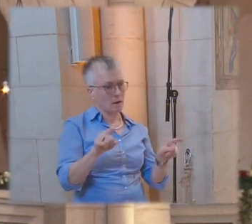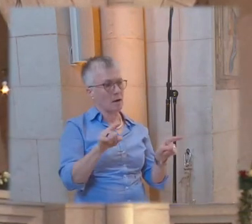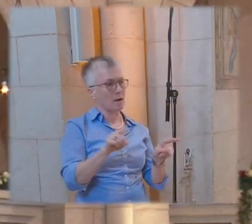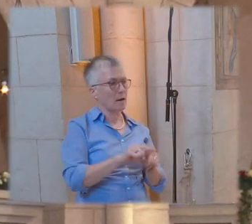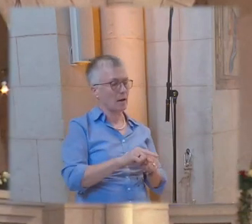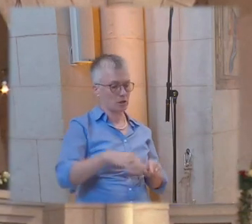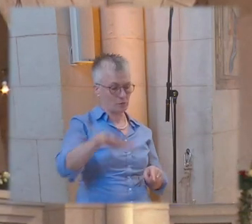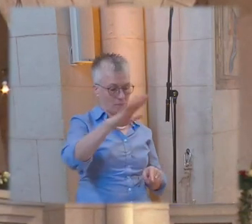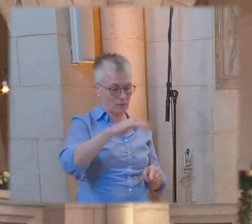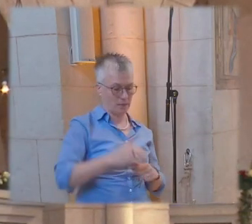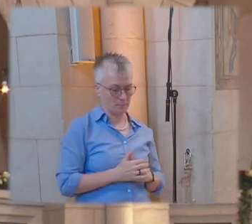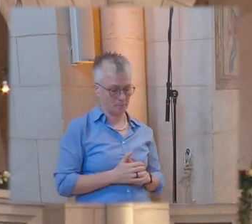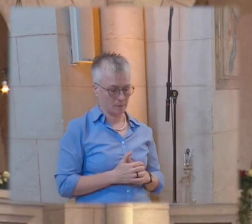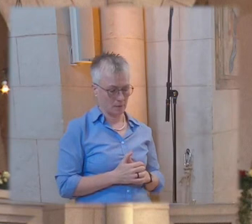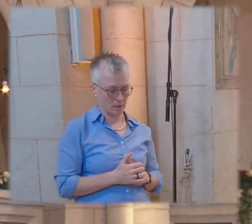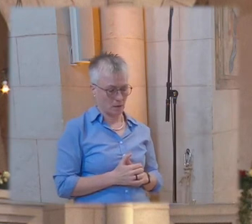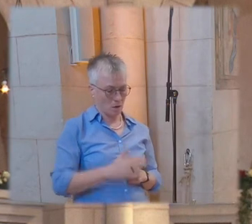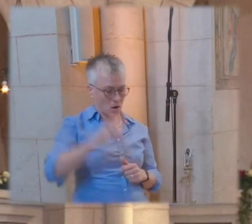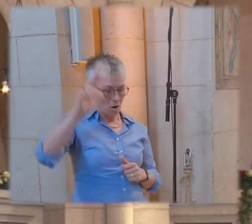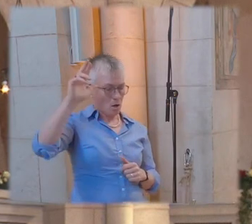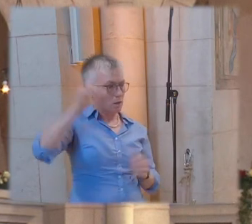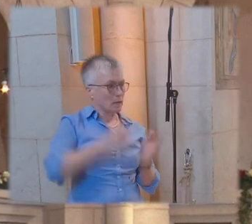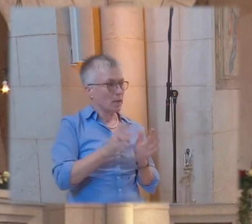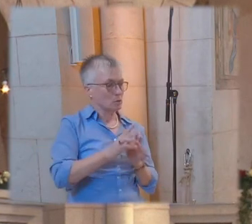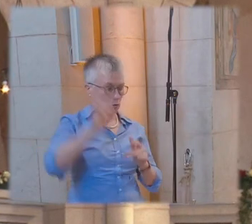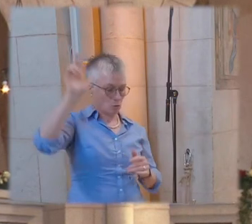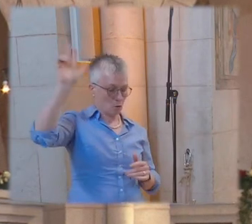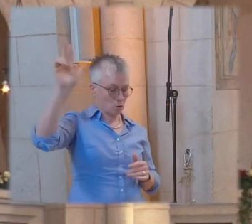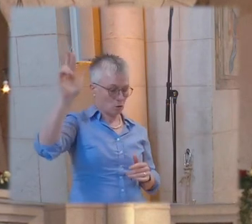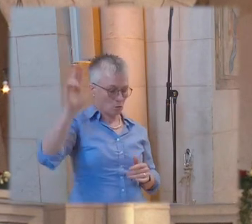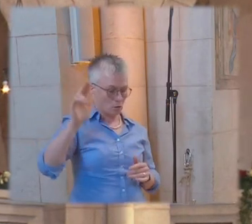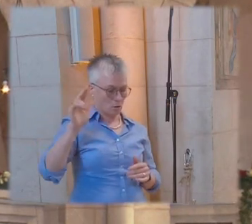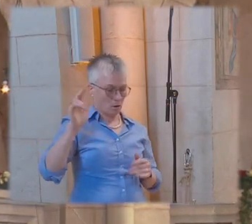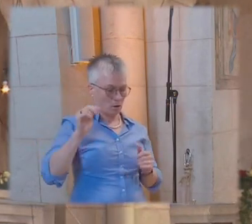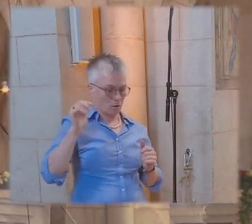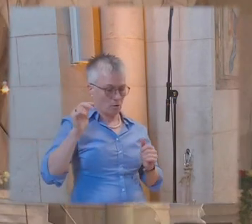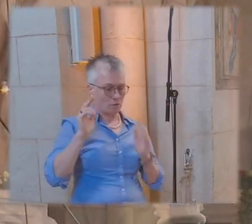und wurde wie ein Sklave und den Menschen gleich.